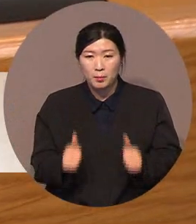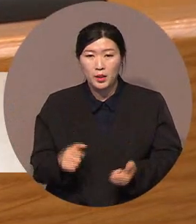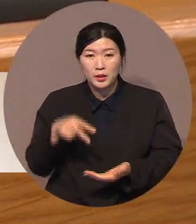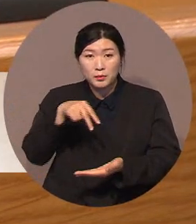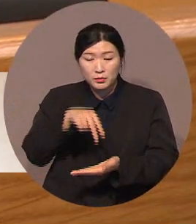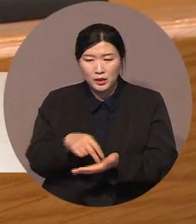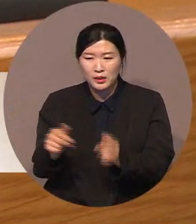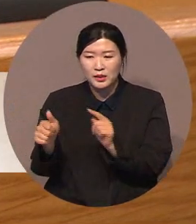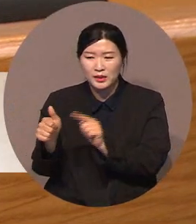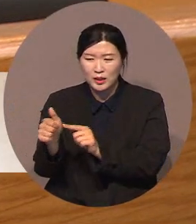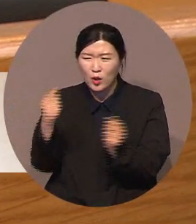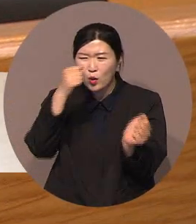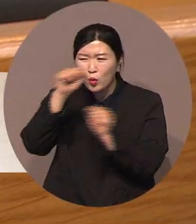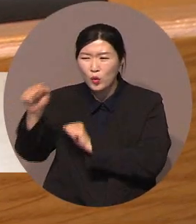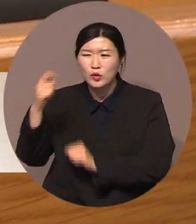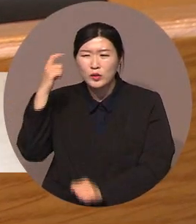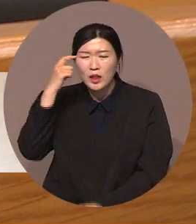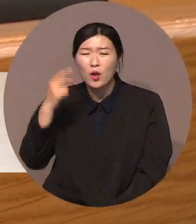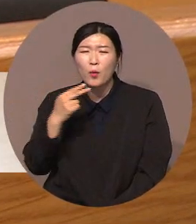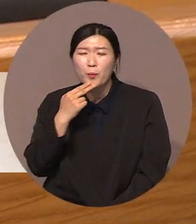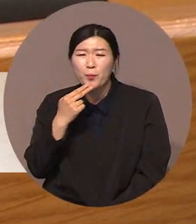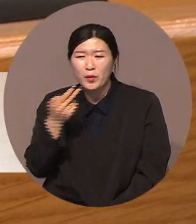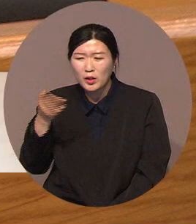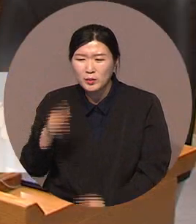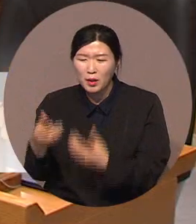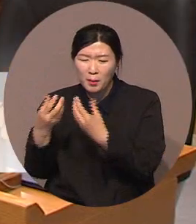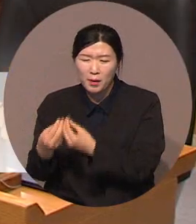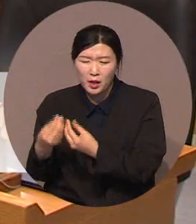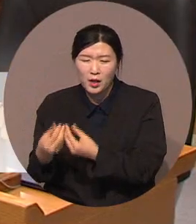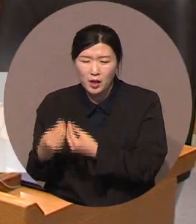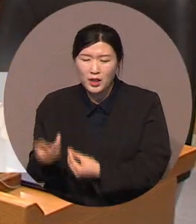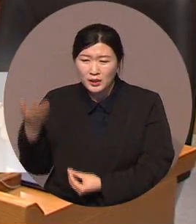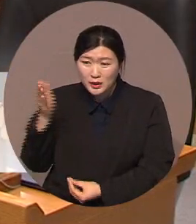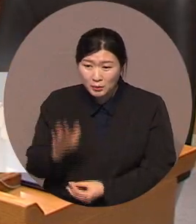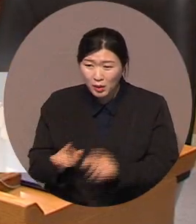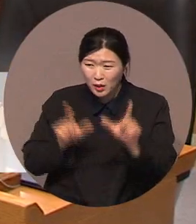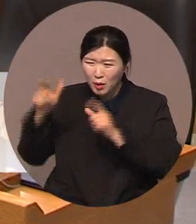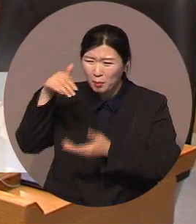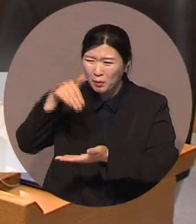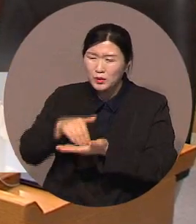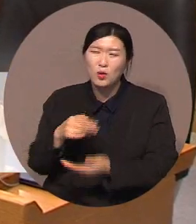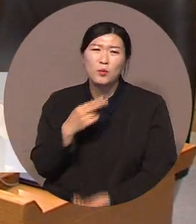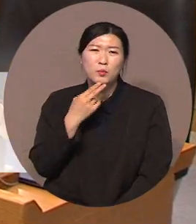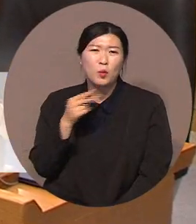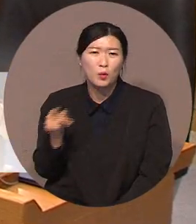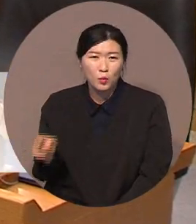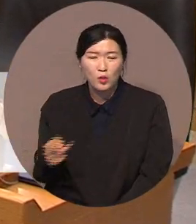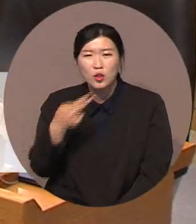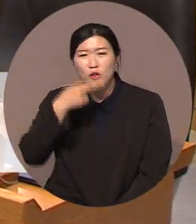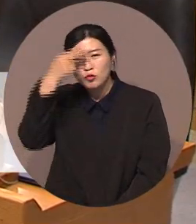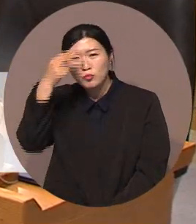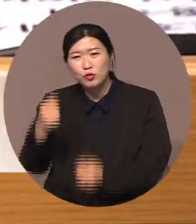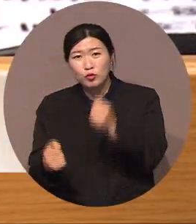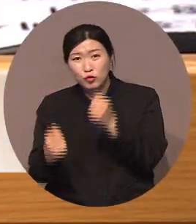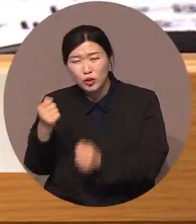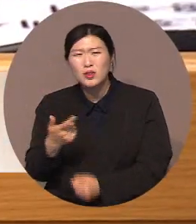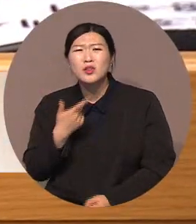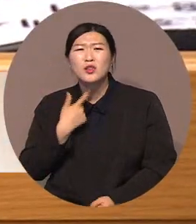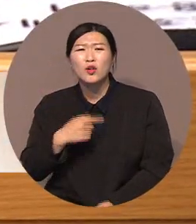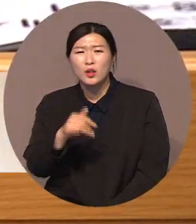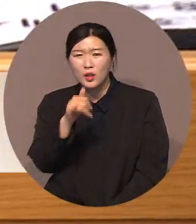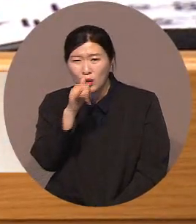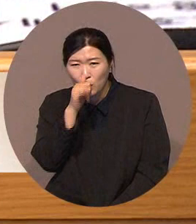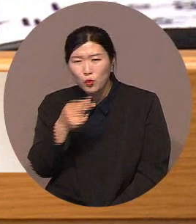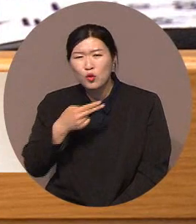재판부는 피고인이 도주의사가 없었다고 항변하며 잘못을 반성하고 있지 않고 음주운전이 제법인데다